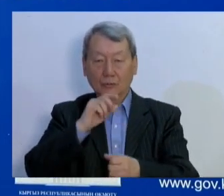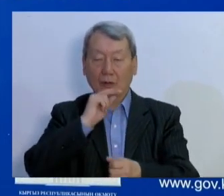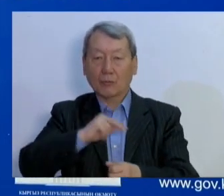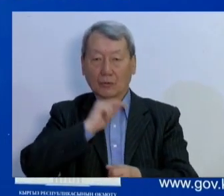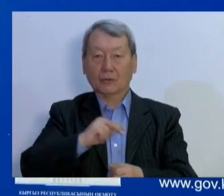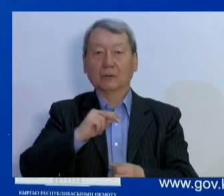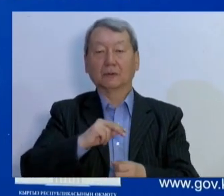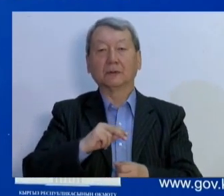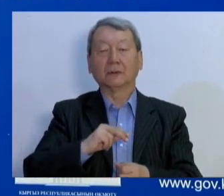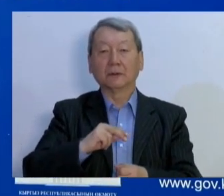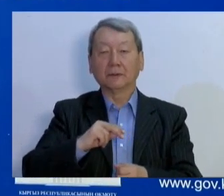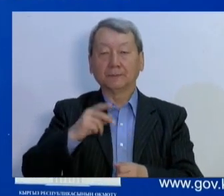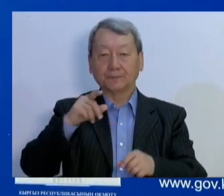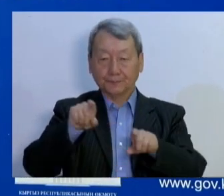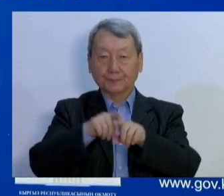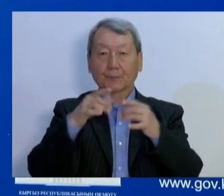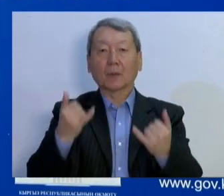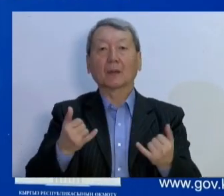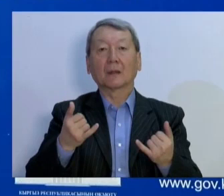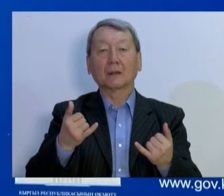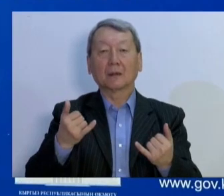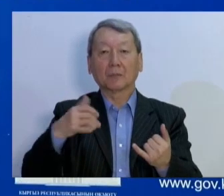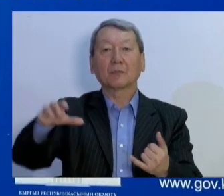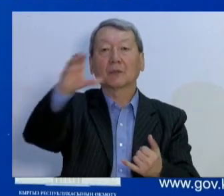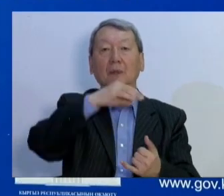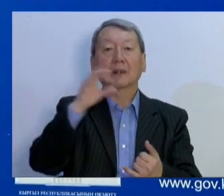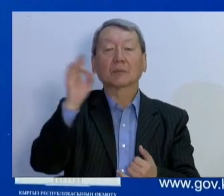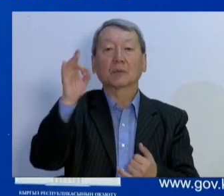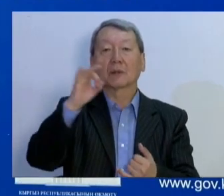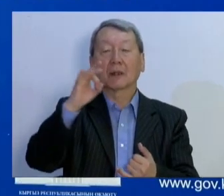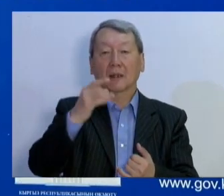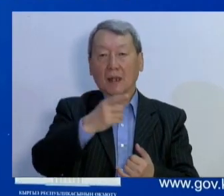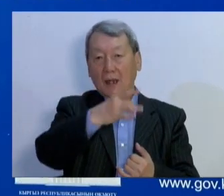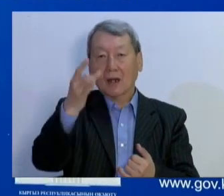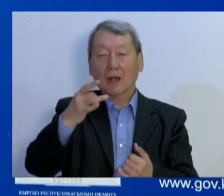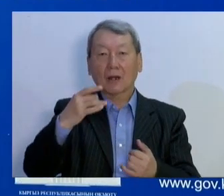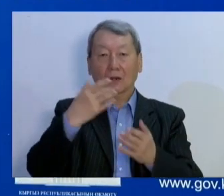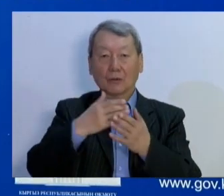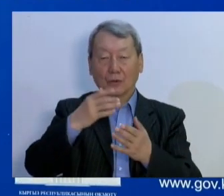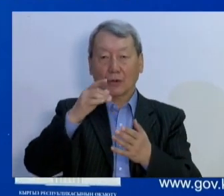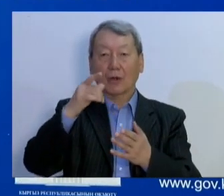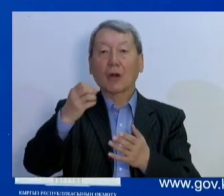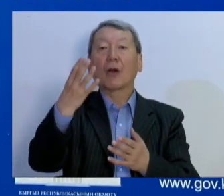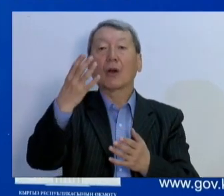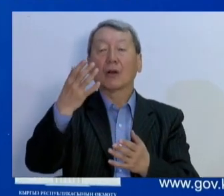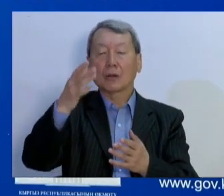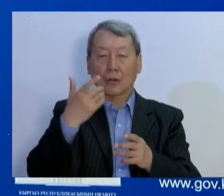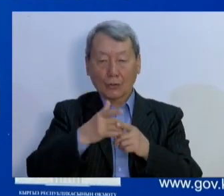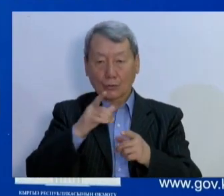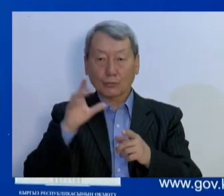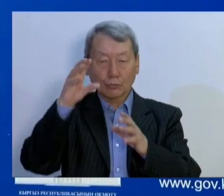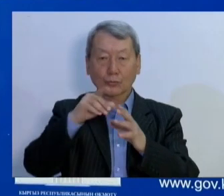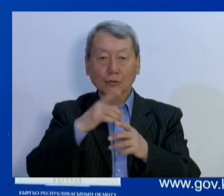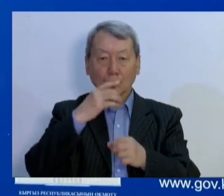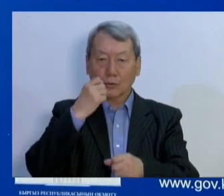жүргүзүлгөн. Ошол эле учурда биздин республикага дагы бир аз дооматтар болгон, өтө катуу тартипке кирип